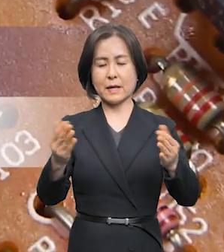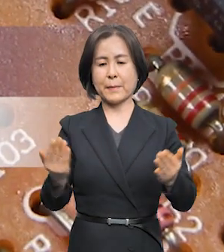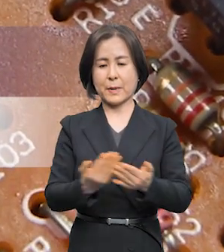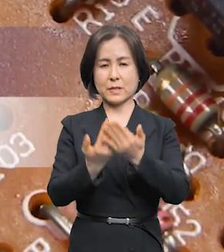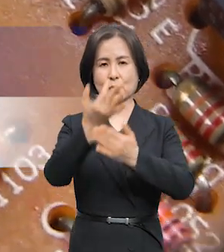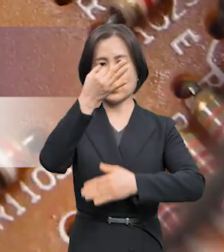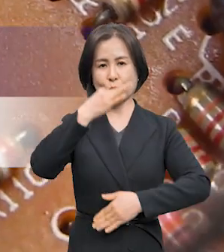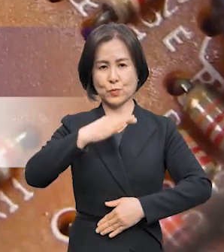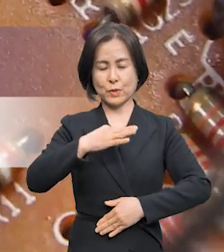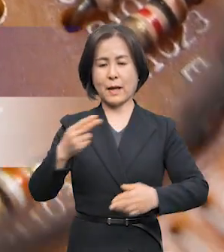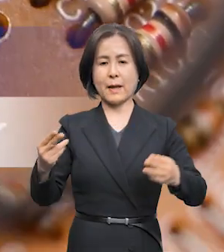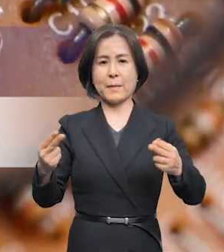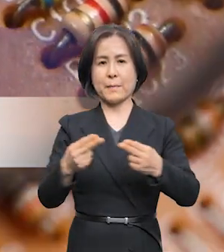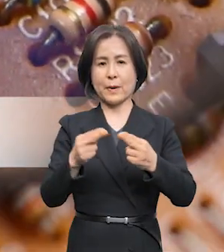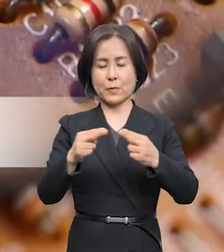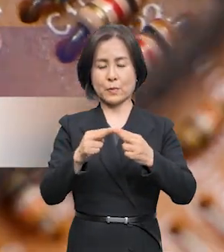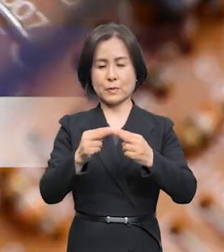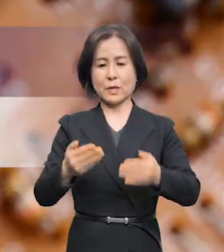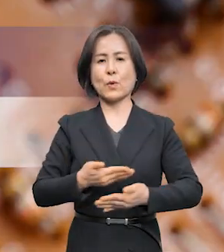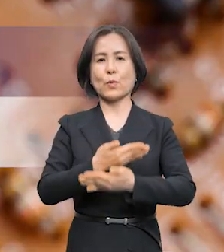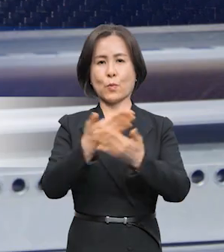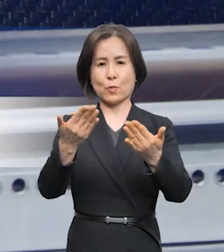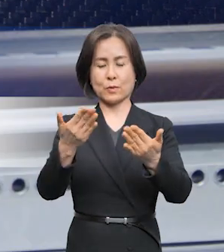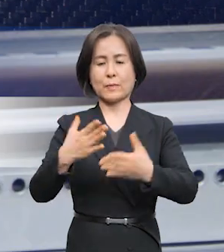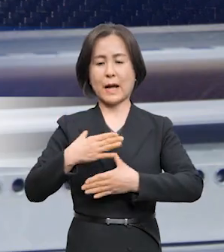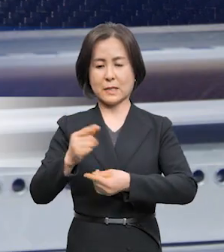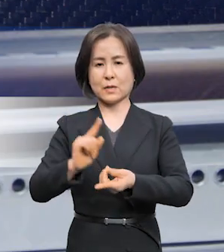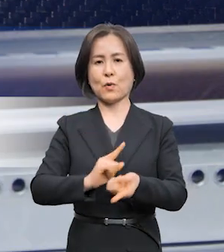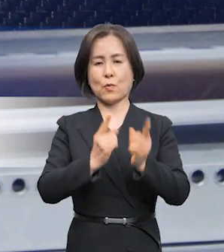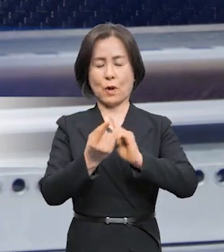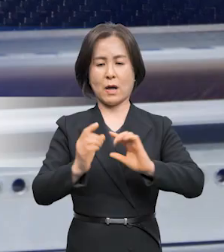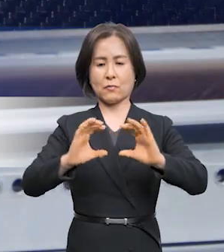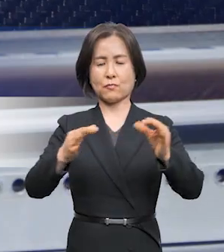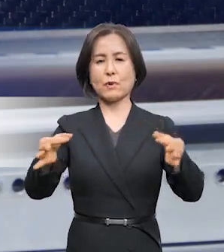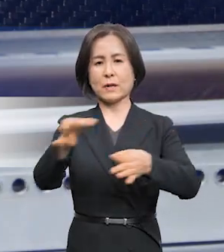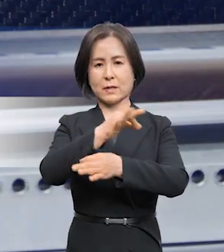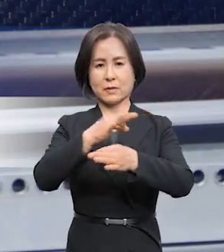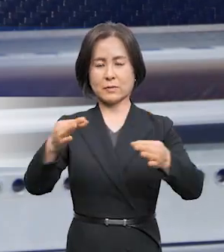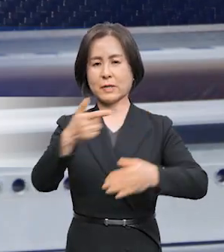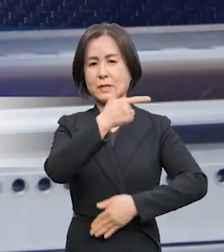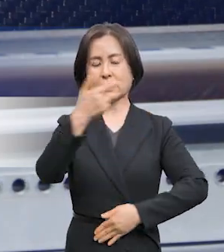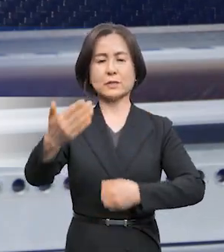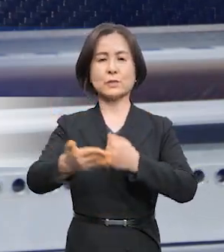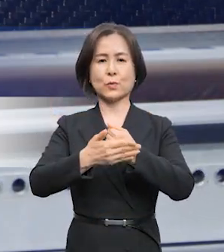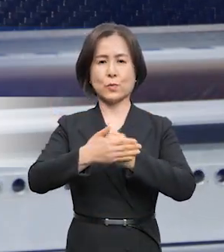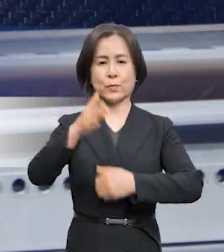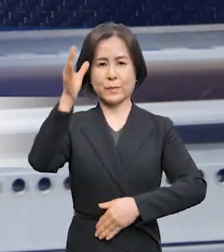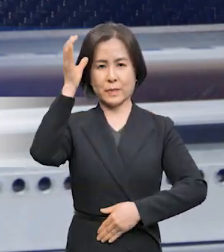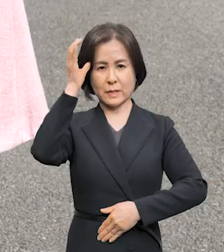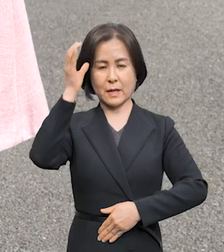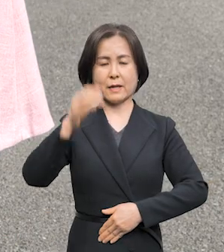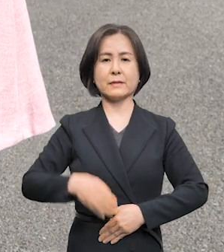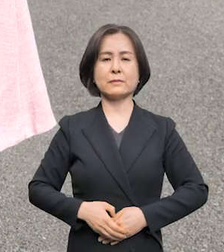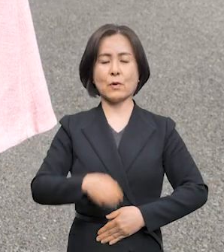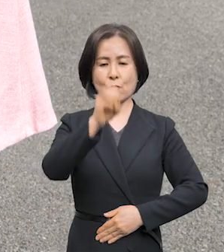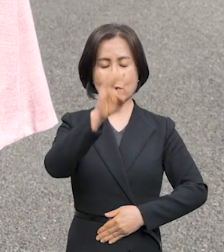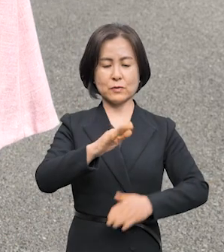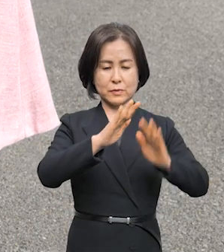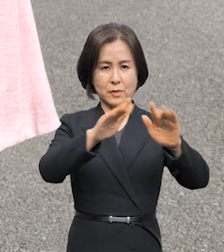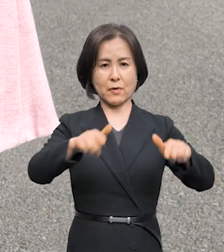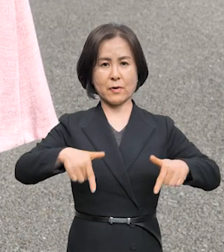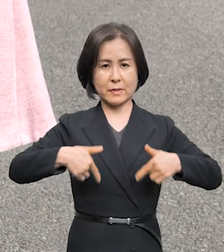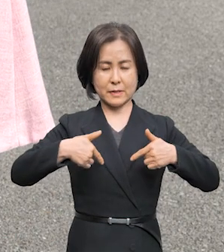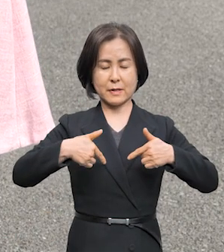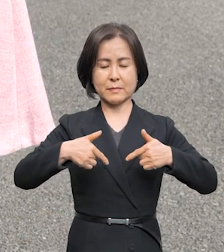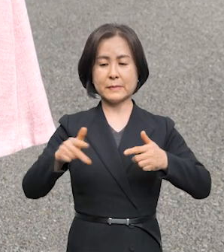불러오고 반도체 공급망안정화는 물론 국가 경제안보에도 큰 도움이 될 것으로 전망됩니다 광주